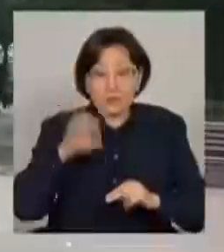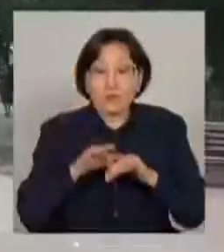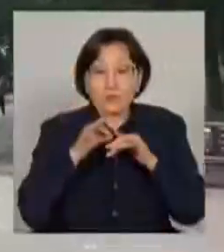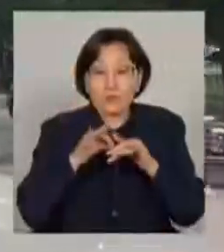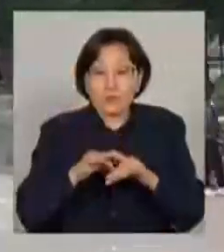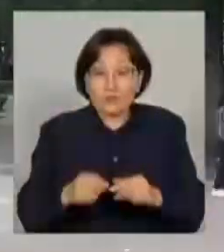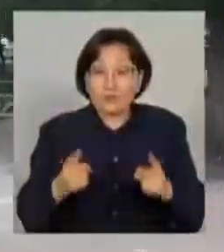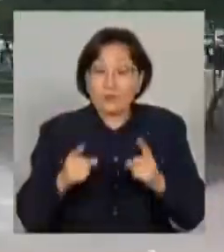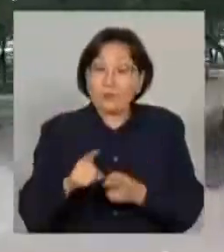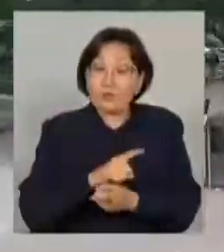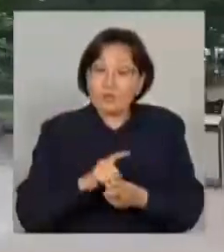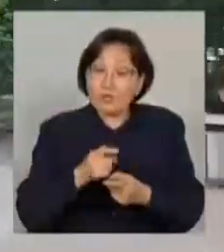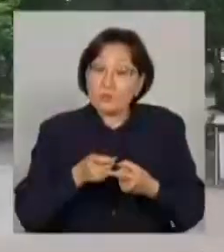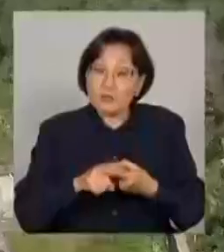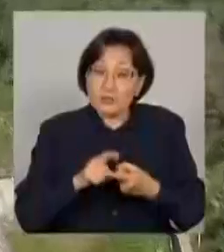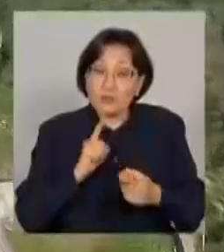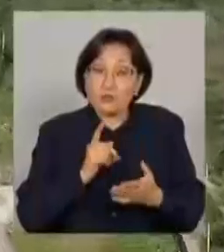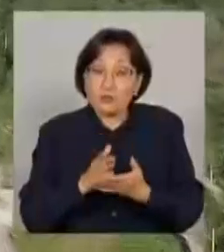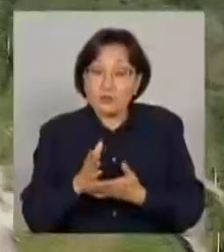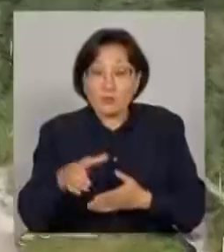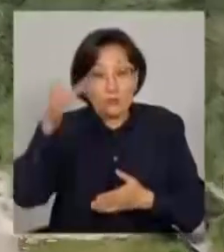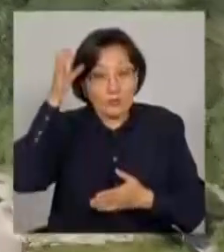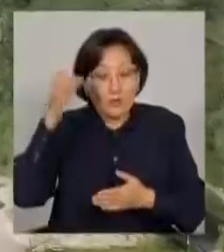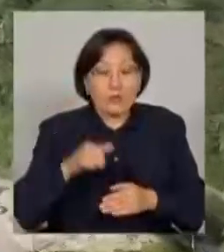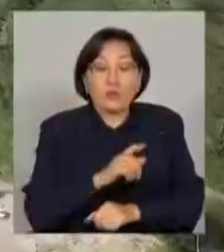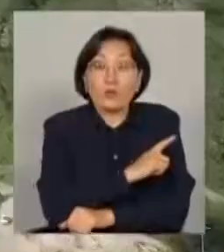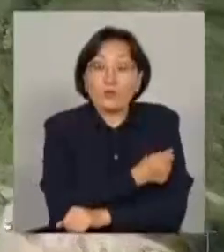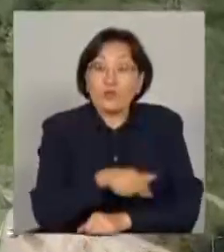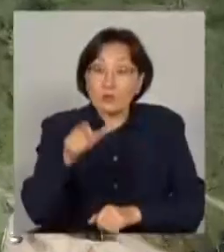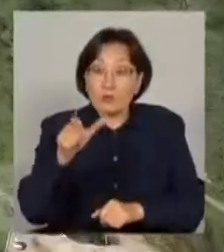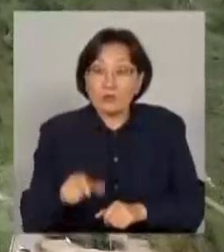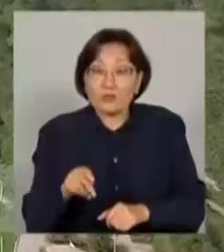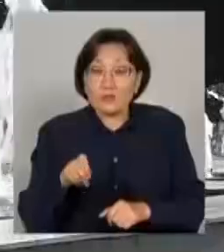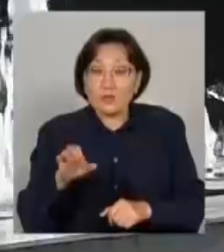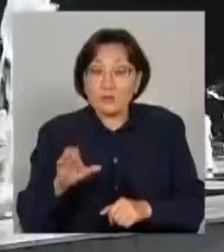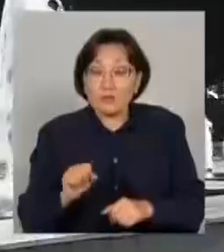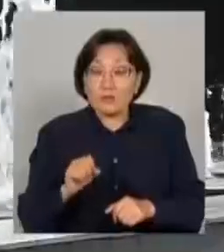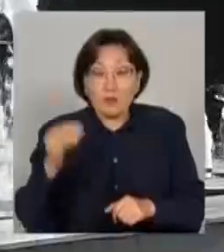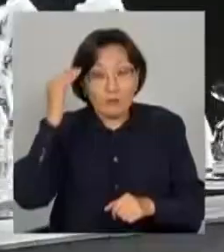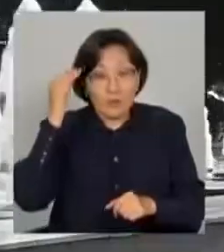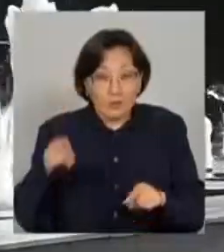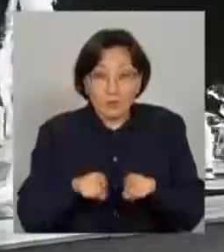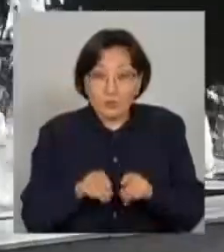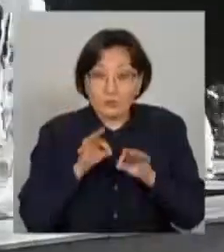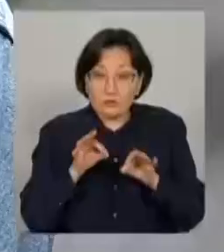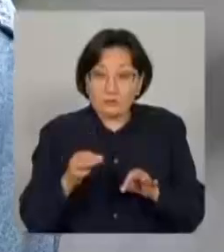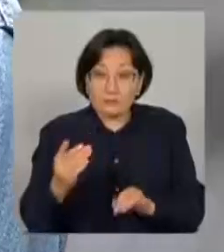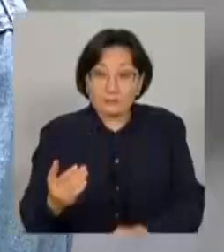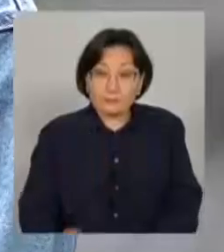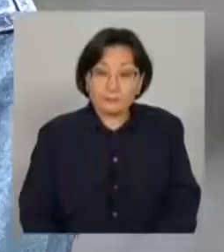жүргізіліп жатқан ірі реформаларға қатысты саясаттану ғылымдарының докторы Мадина Ақсақалованың пікірі осындай.